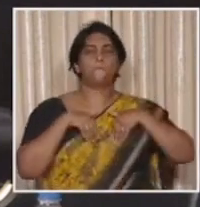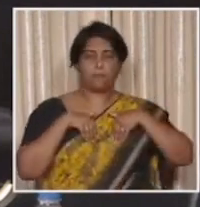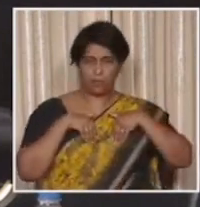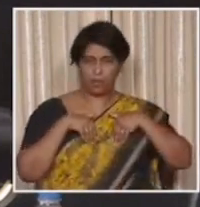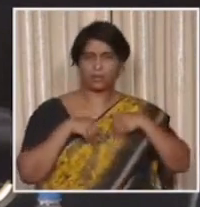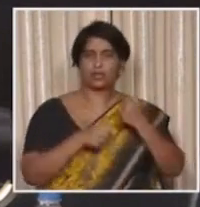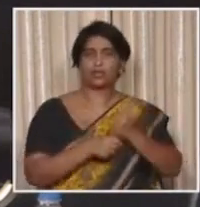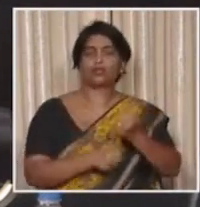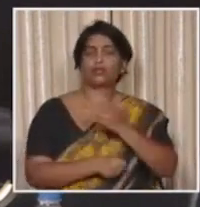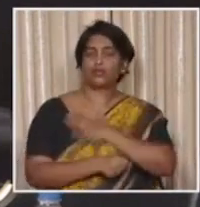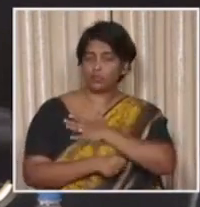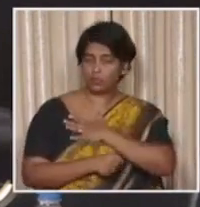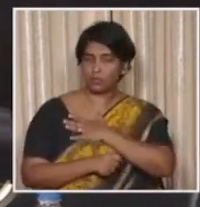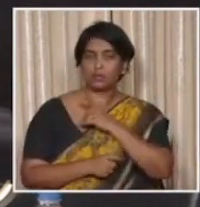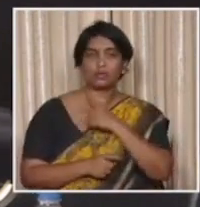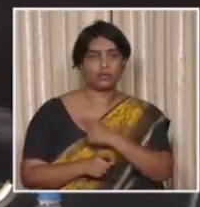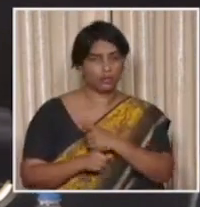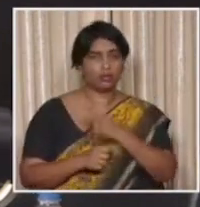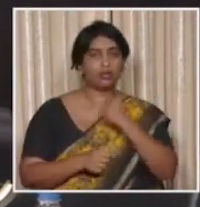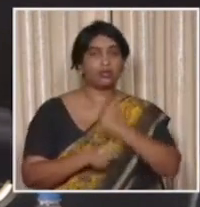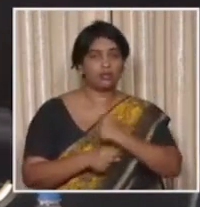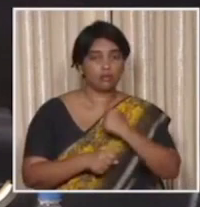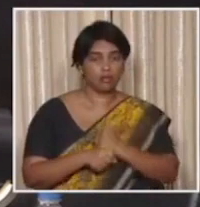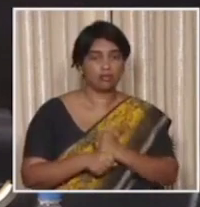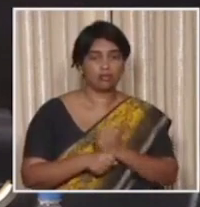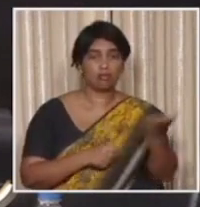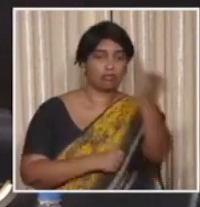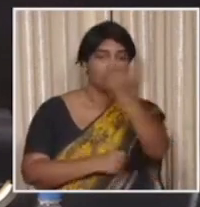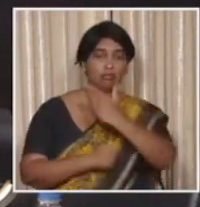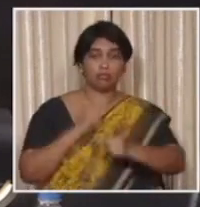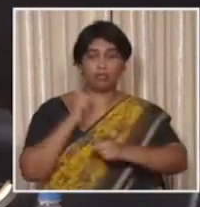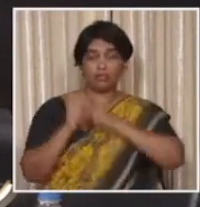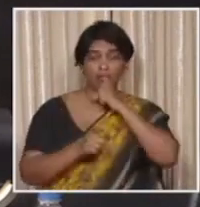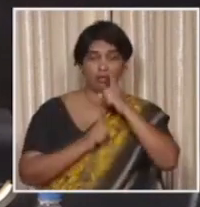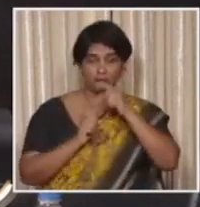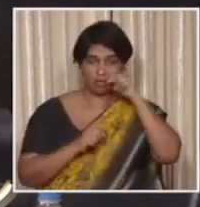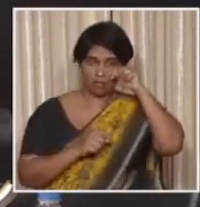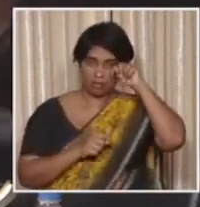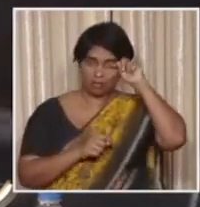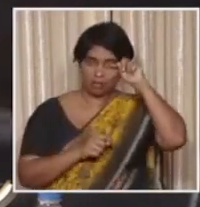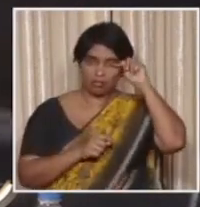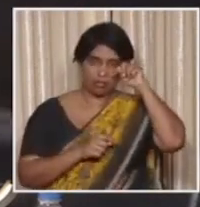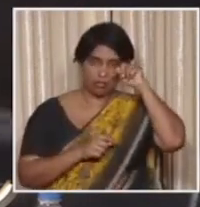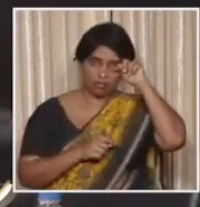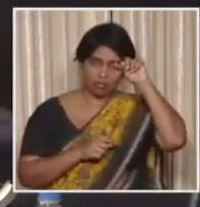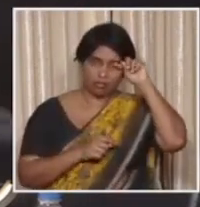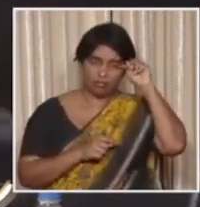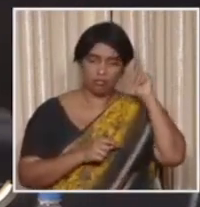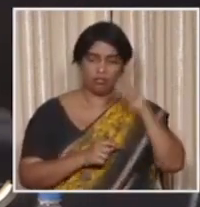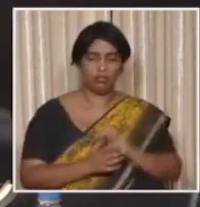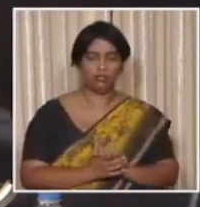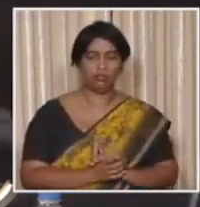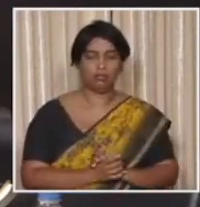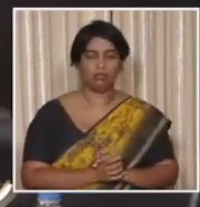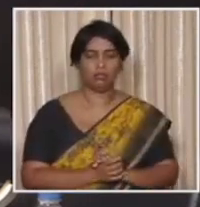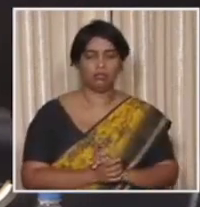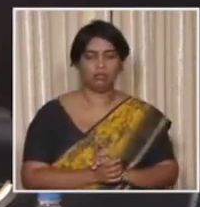මේ කෝටාබේ රාජපක්ෂ රජයේ මෙතන මහා ලුකුවට දැන් මේ කතා Honorable member you have one more minute. හරි